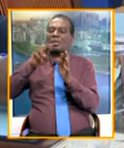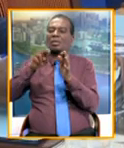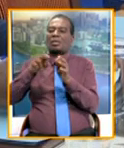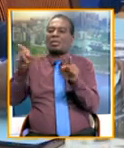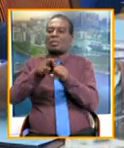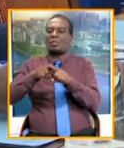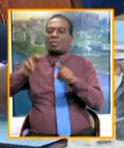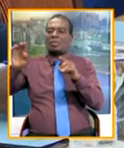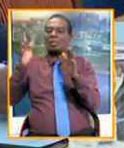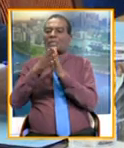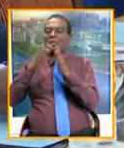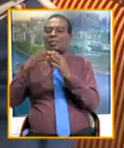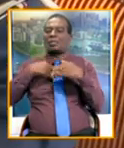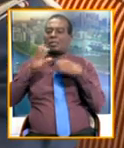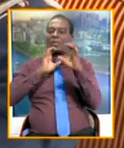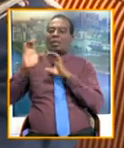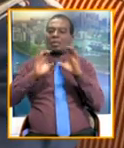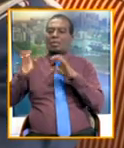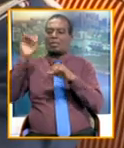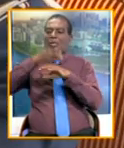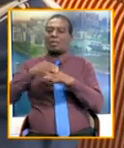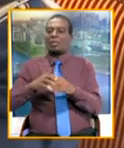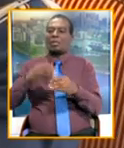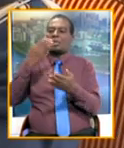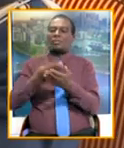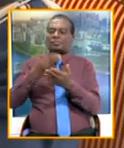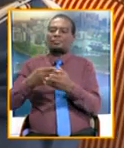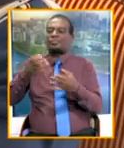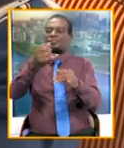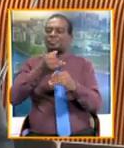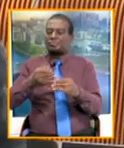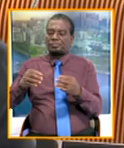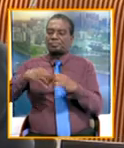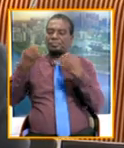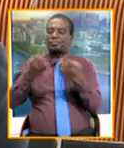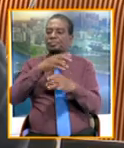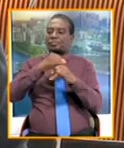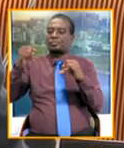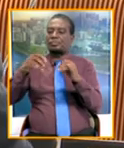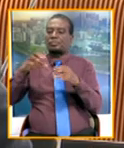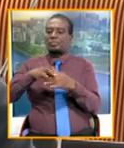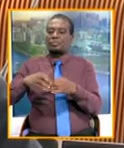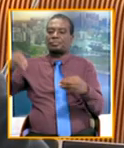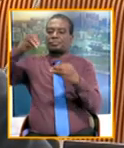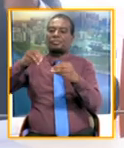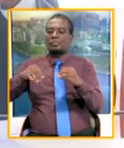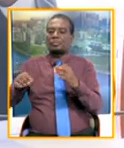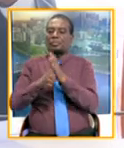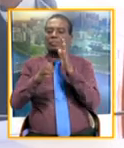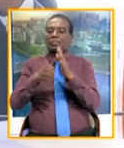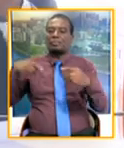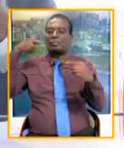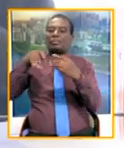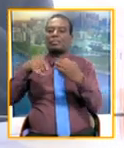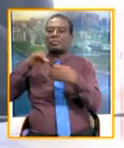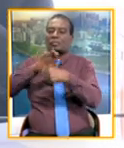Aussi, le Conseil a-t-il communiqué sur les fonds alloués aux entreprises dans le cadre de la riposte économique face